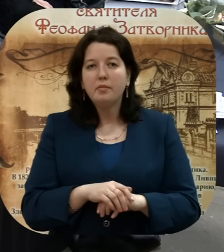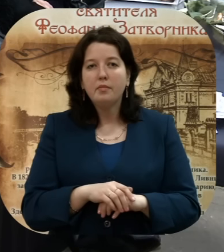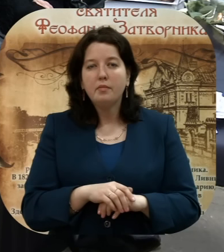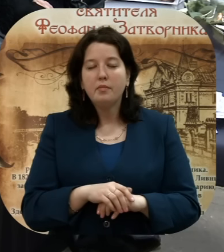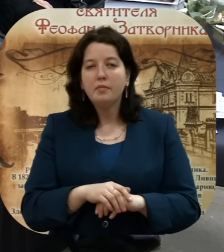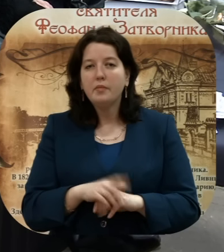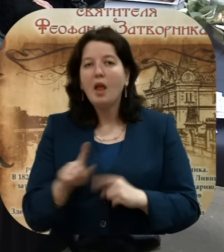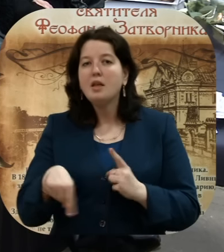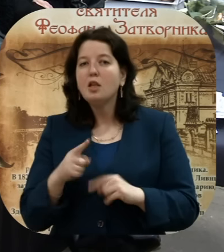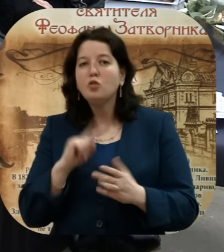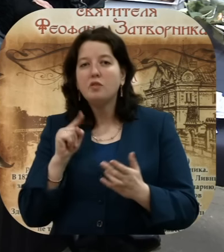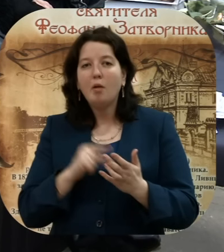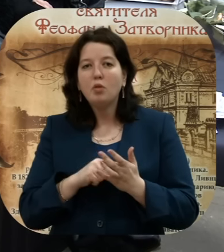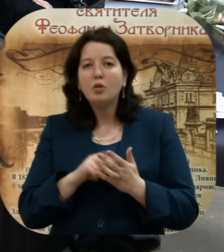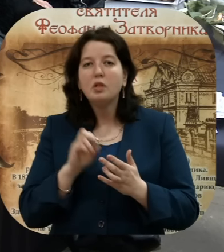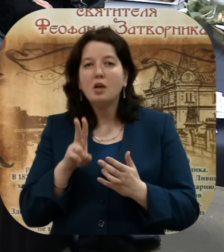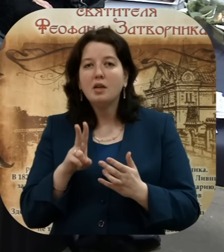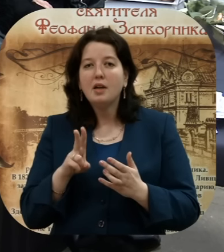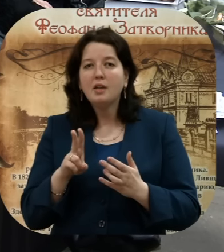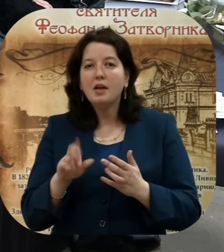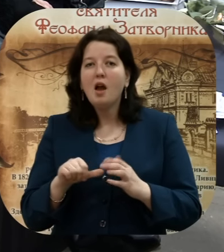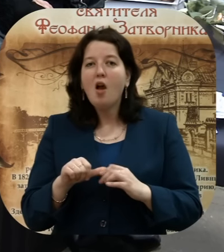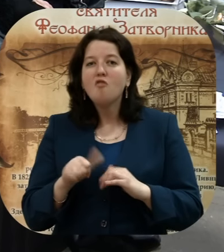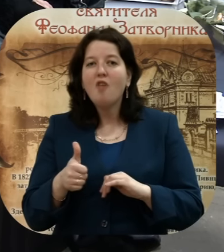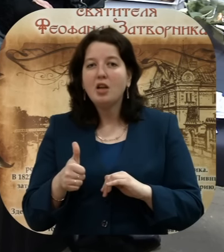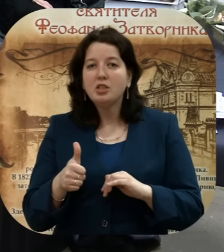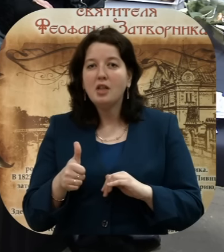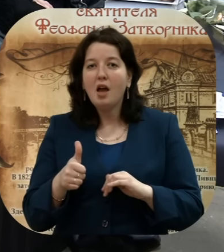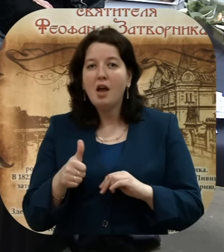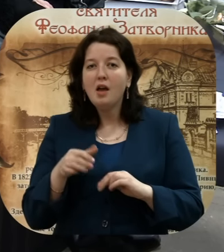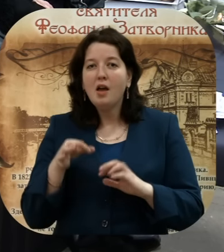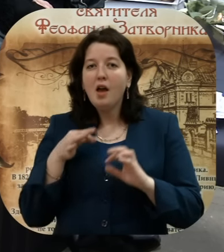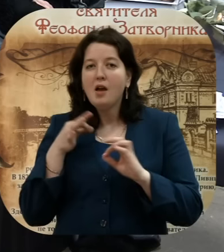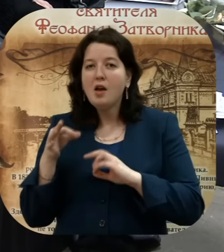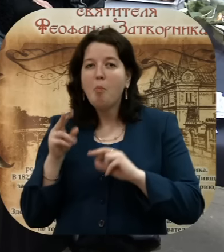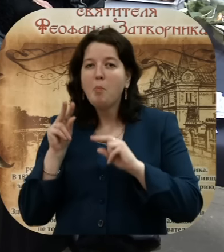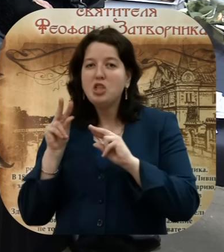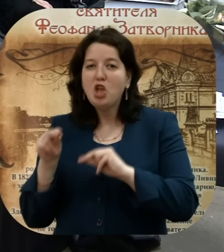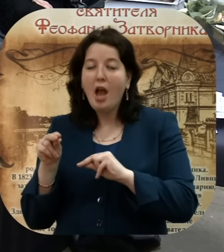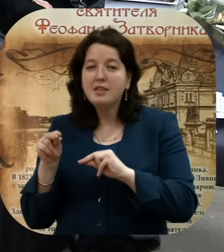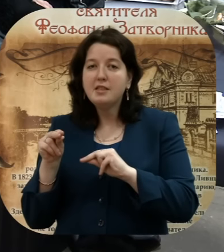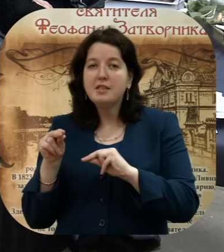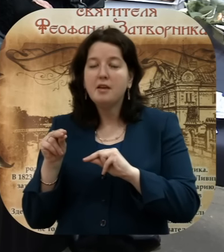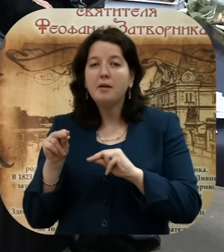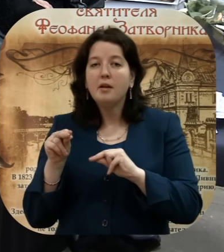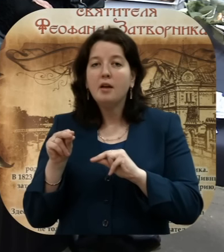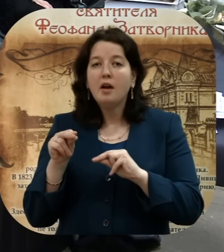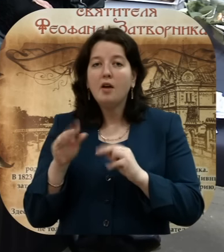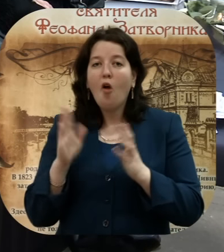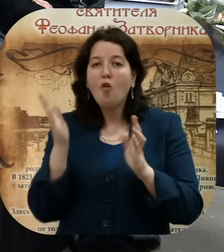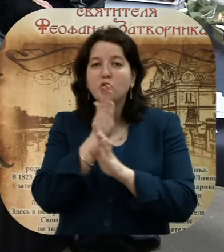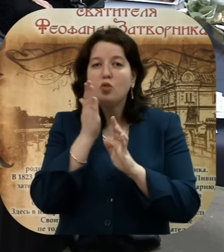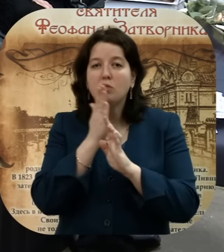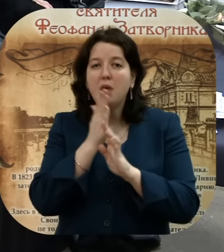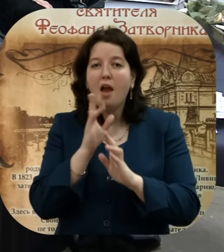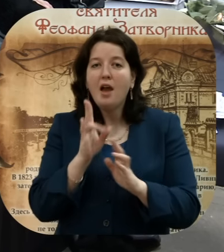Как важно причастие в судьбе крещенного ребенка? И как часто следует причащать ребенка до 7 лет?